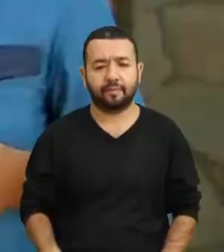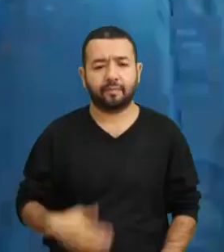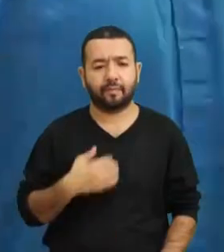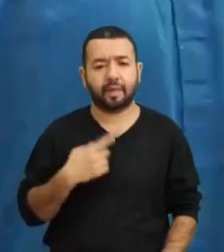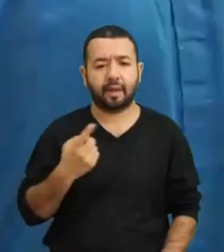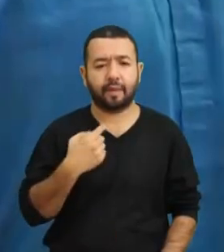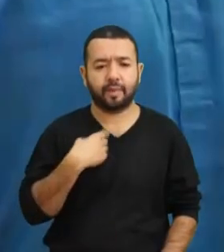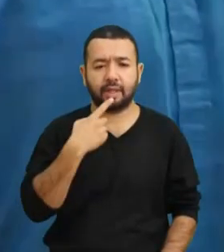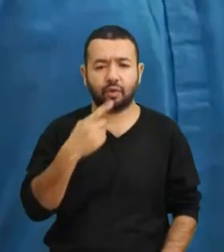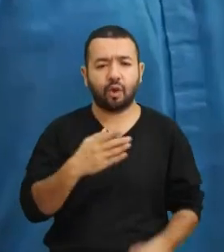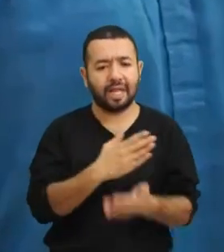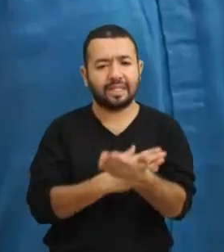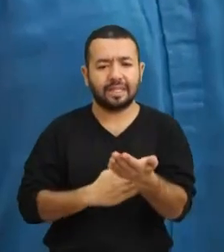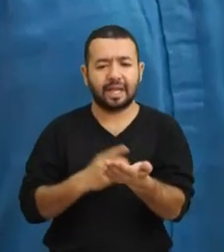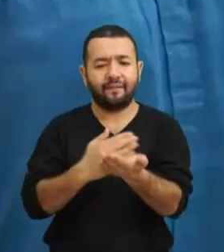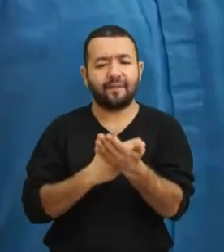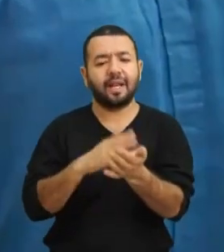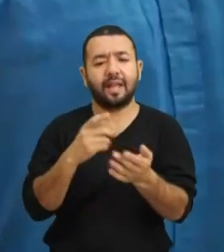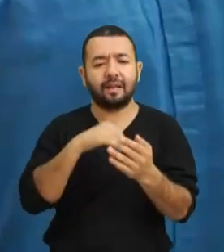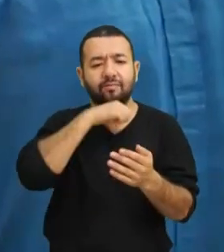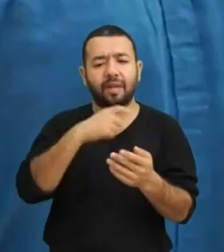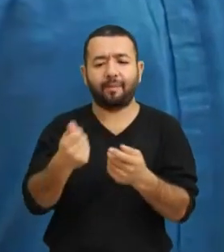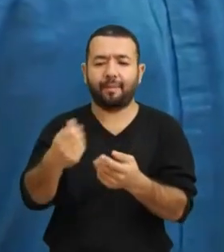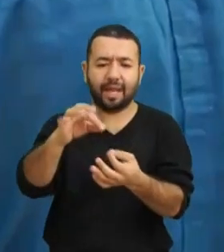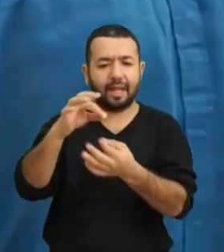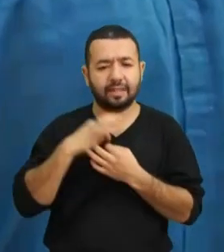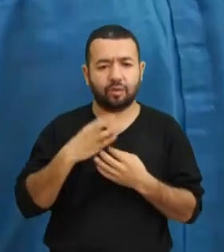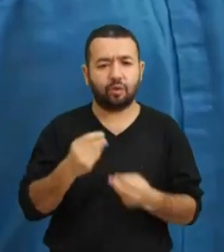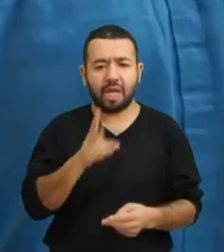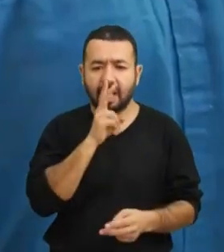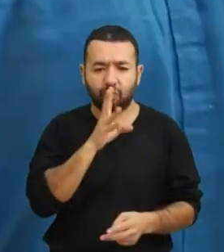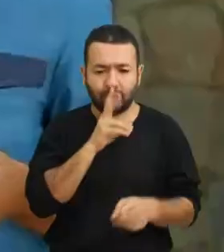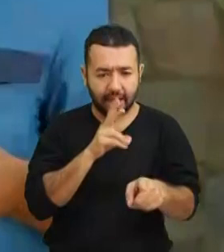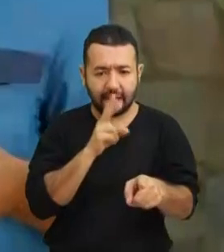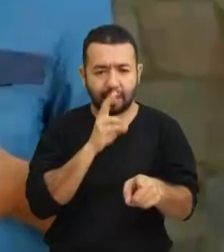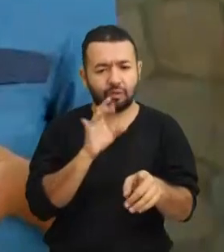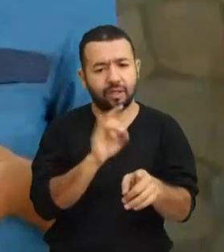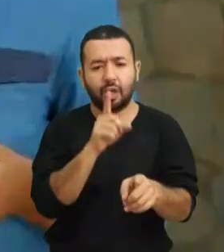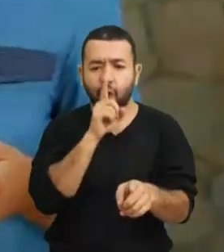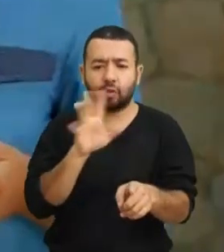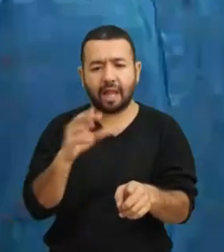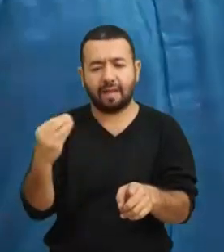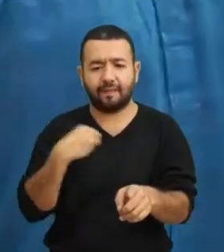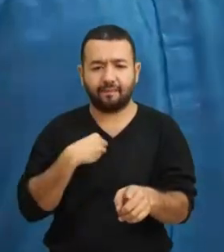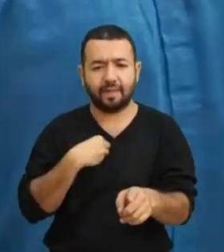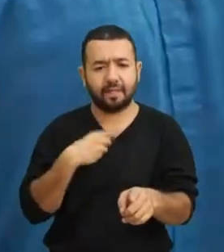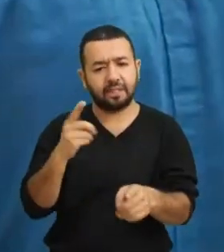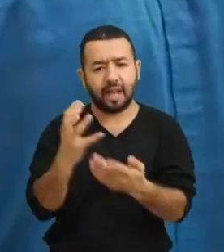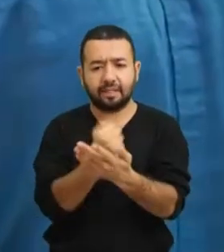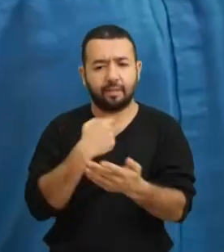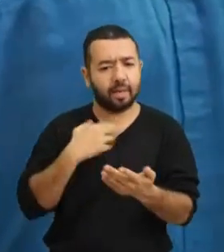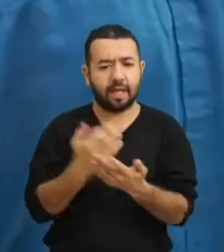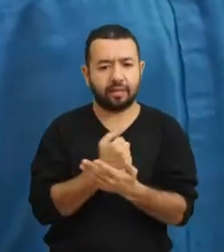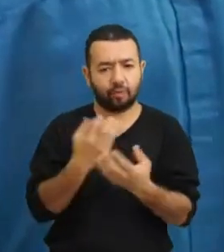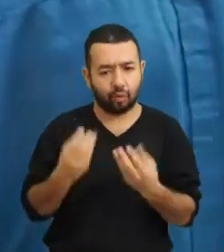diyorum, o zarfın parasını diyorum, bana ver diyorum, tamam mı? Zarf mesela 250 TL ya, bana 150 TL ver, sen de kazan, ben de